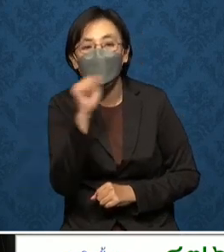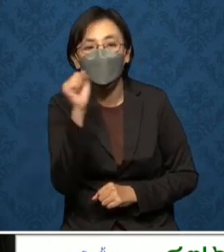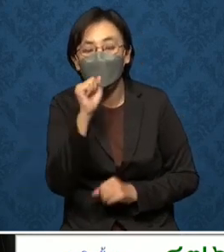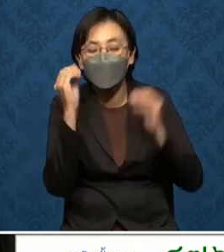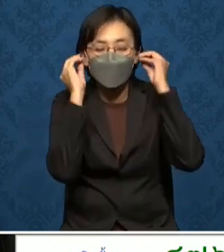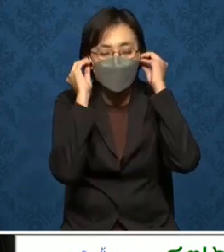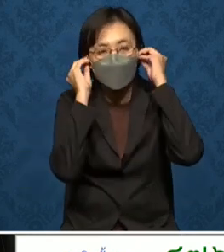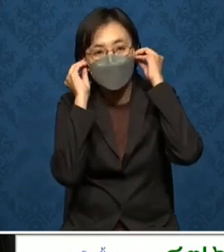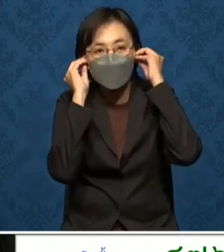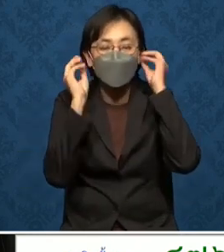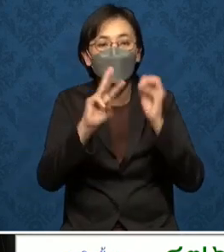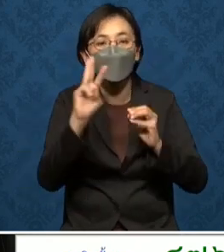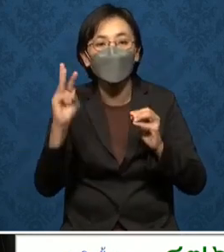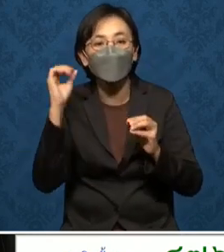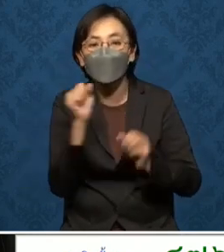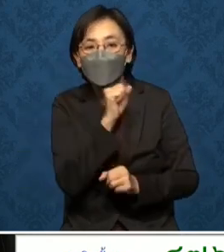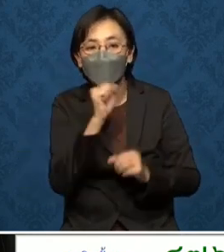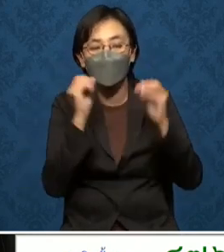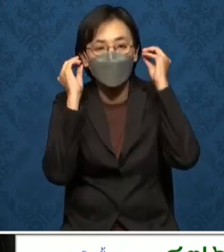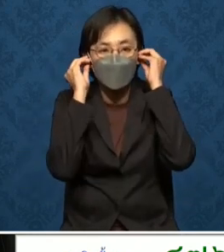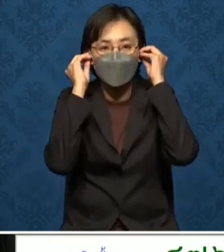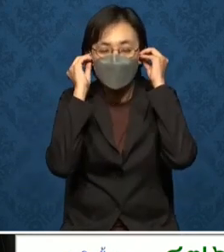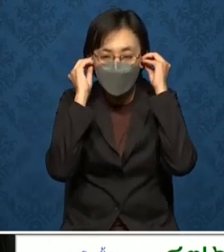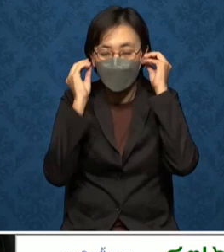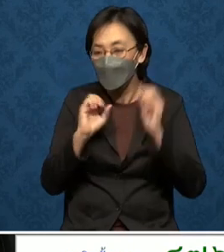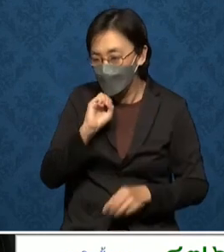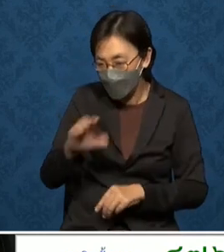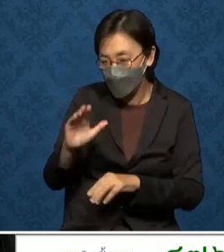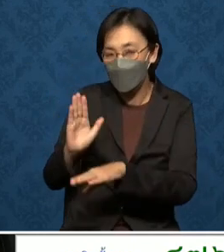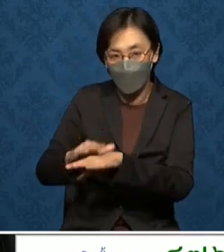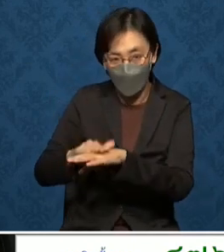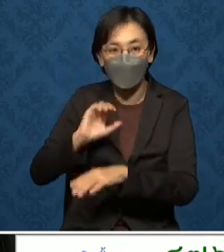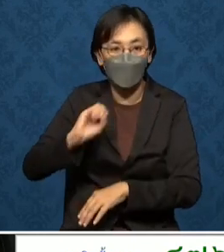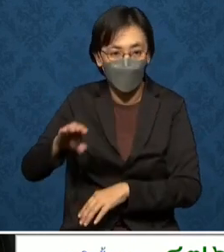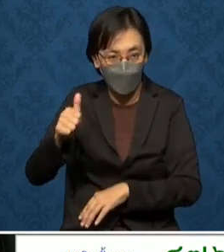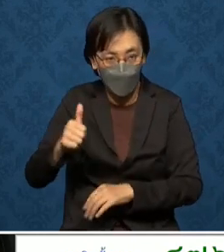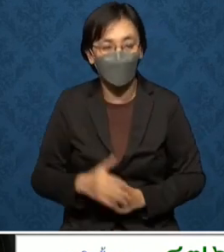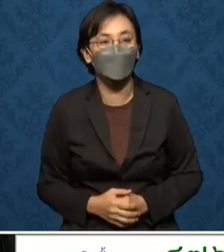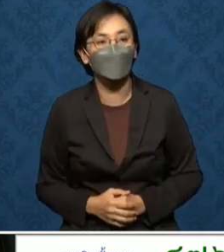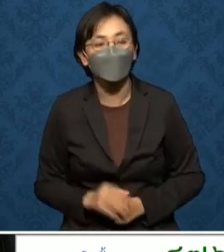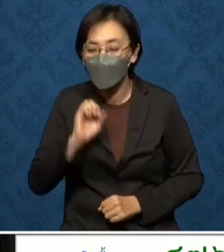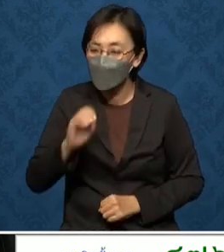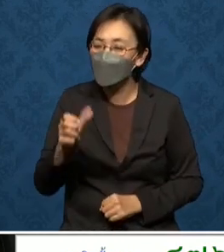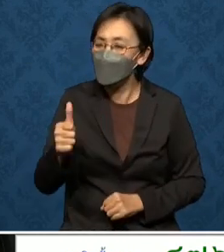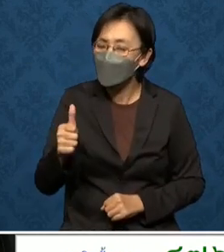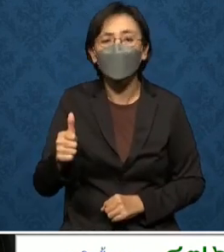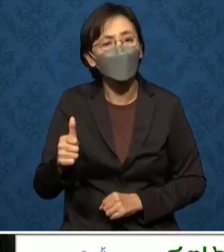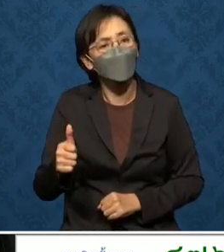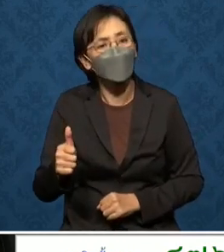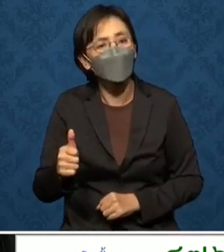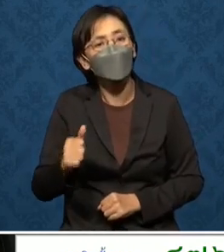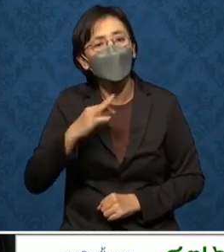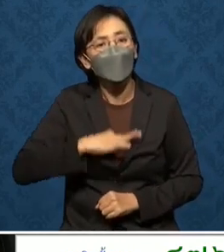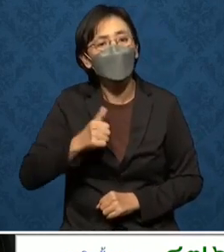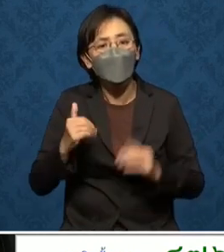เด็ไต 1ผมนะมีสธทจะไปแ้งได้นะครับซึอี้ก็ฟงดูแล้วก็ดูดี gre memoir เป